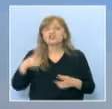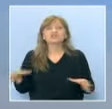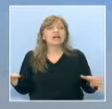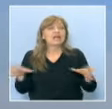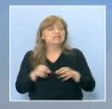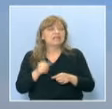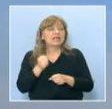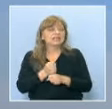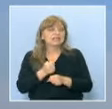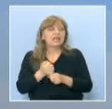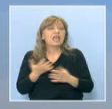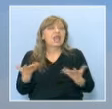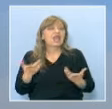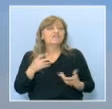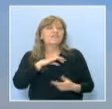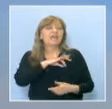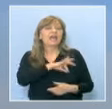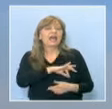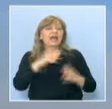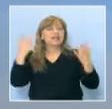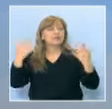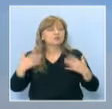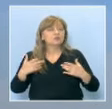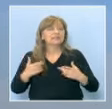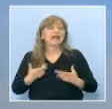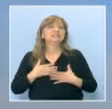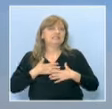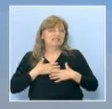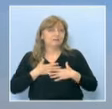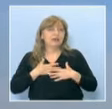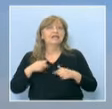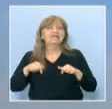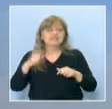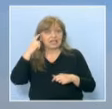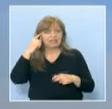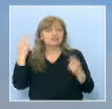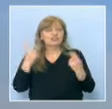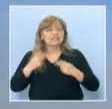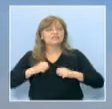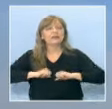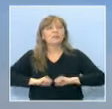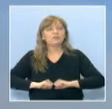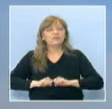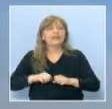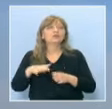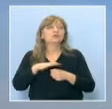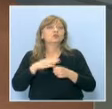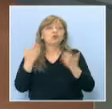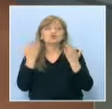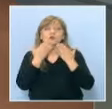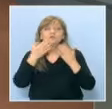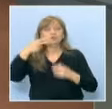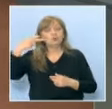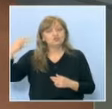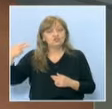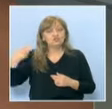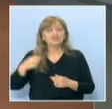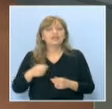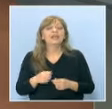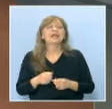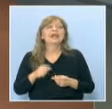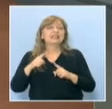и какви резултати са постигнати, сега ще разберем от директорът на основно училище Цар Симеон I, госпожа Стоянка Велянова и Таня